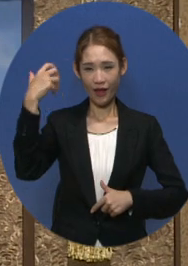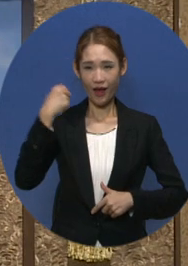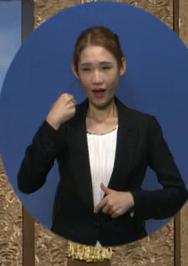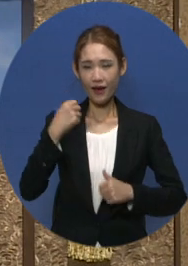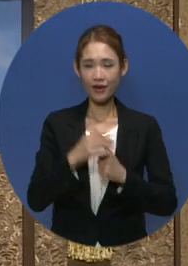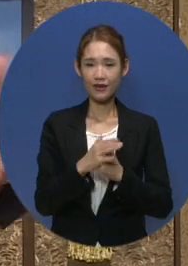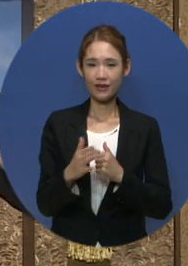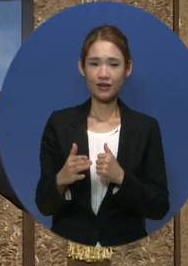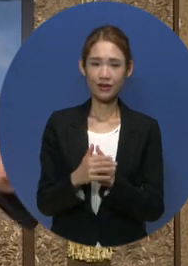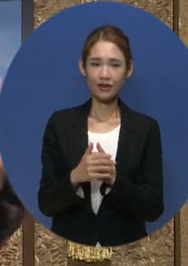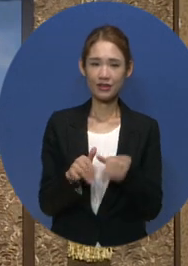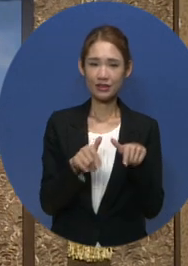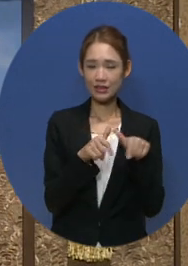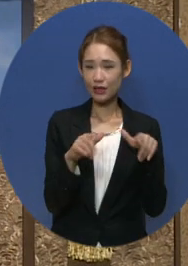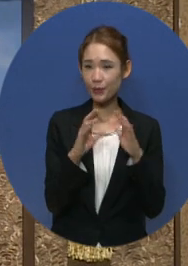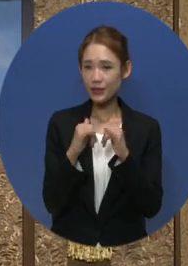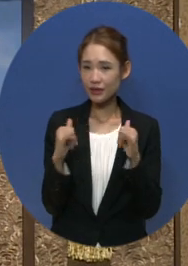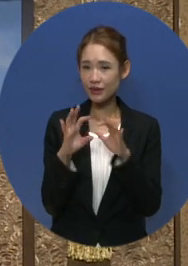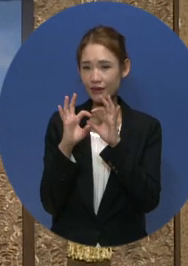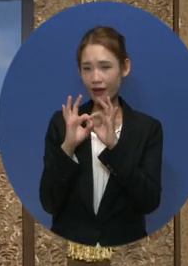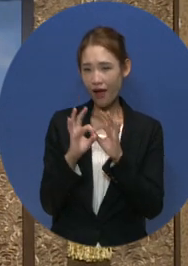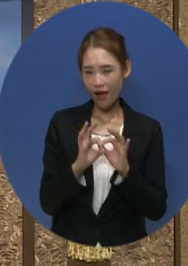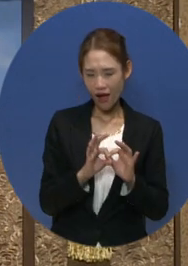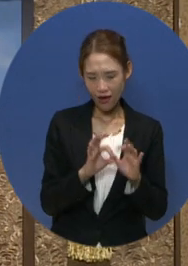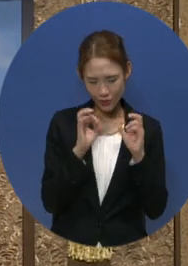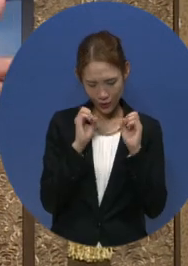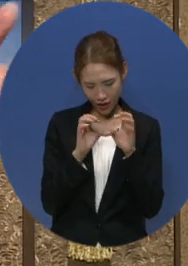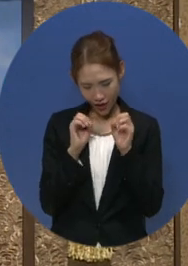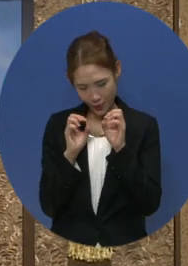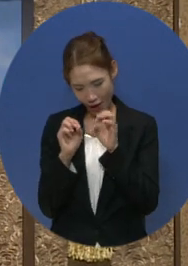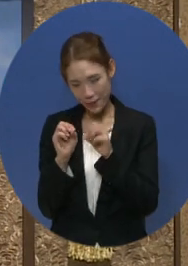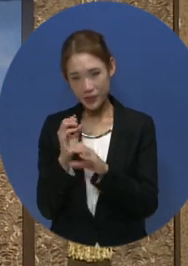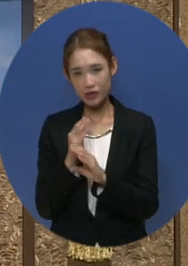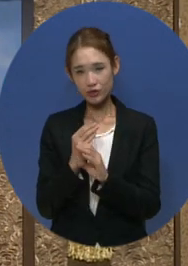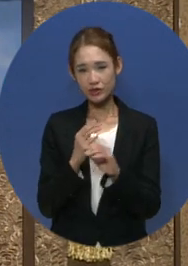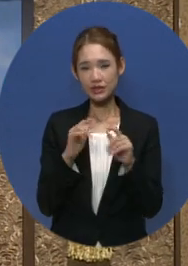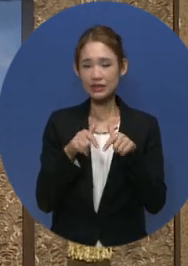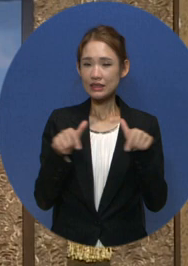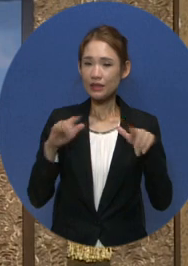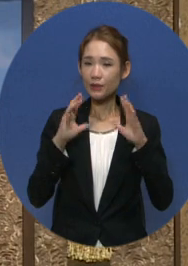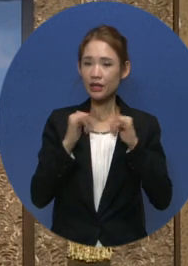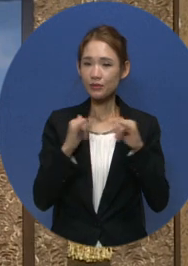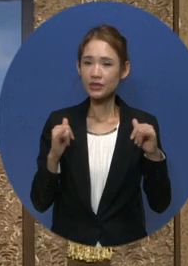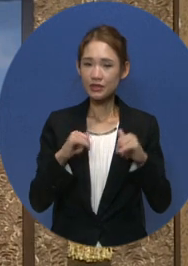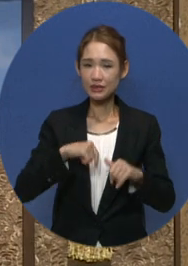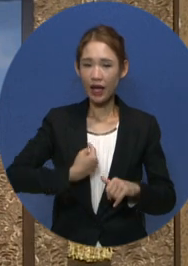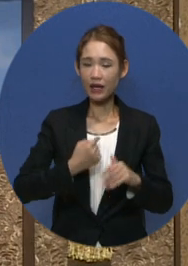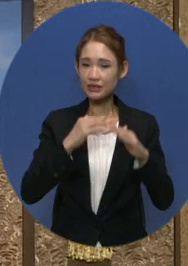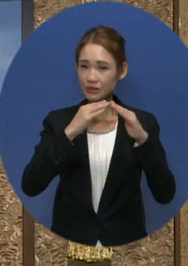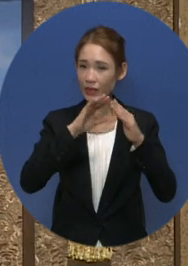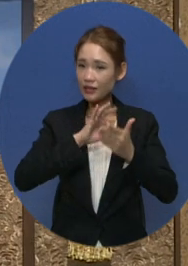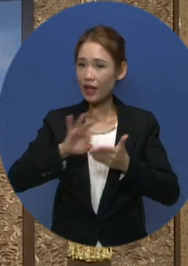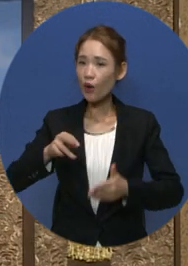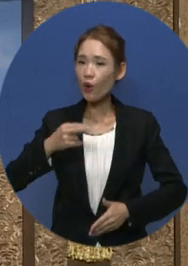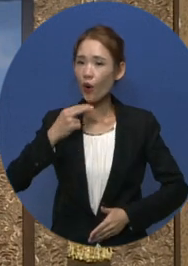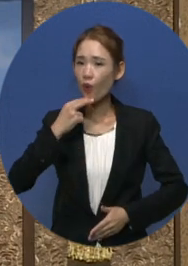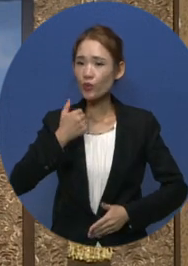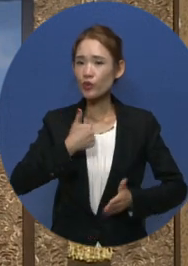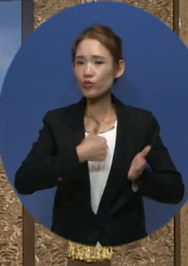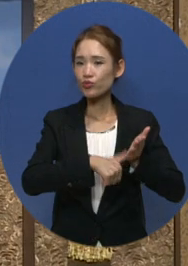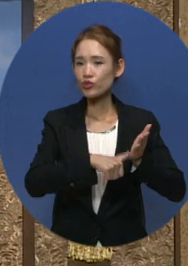네. 우리 좀 일반 시민들이 계속 저기 네. 캠페인하고 있습니다. 일반 시민들이 자기 집에서 사용하지 않는 물건을